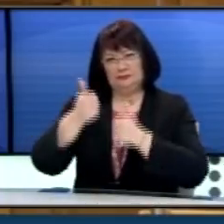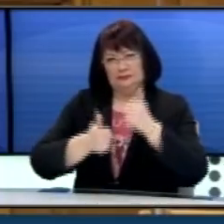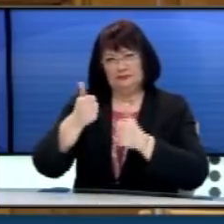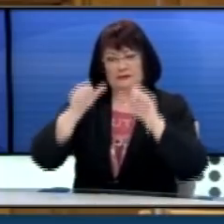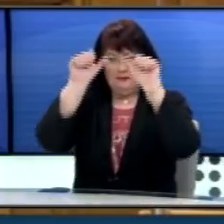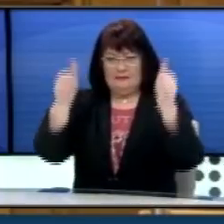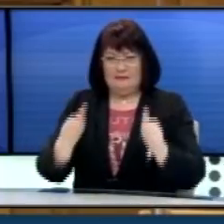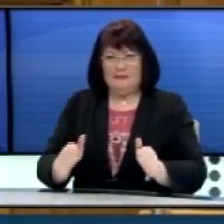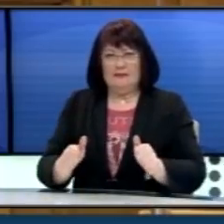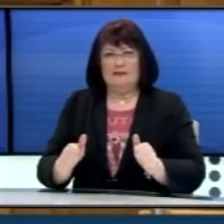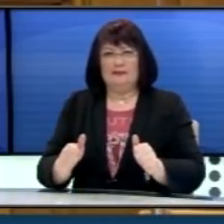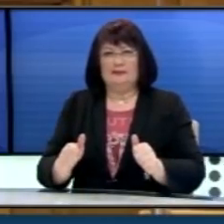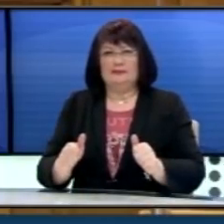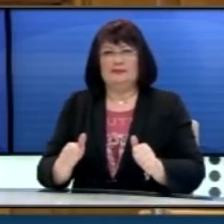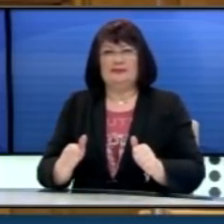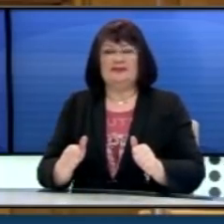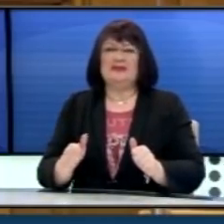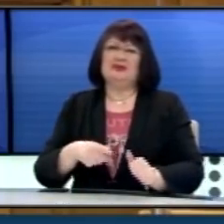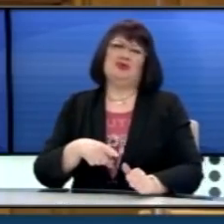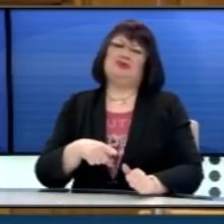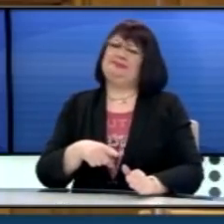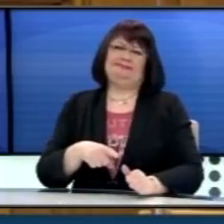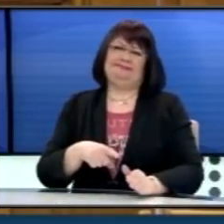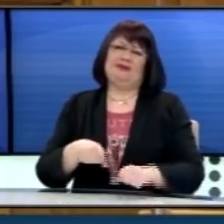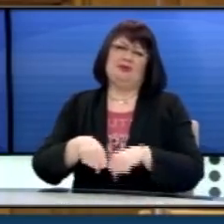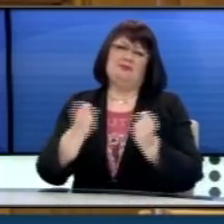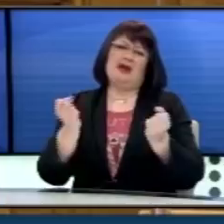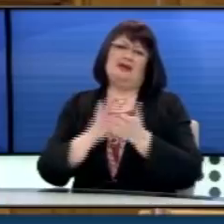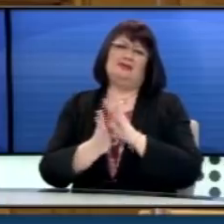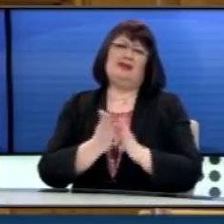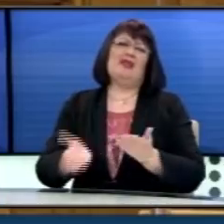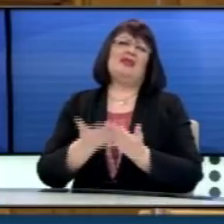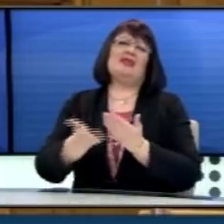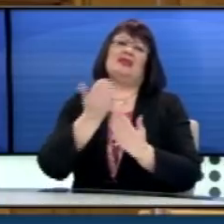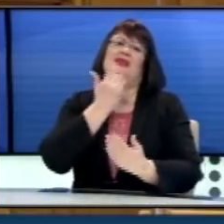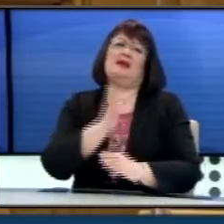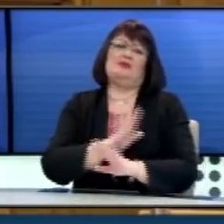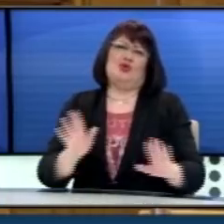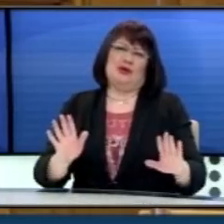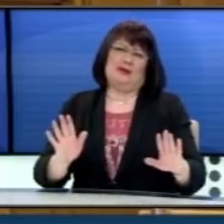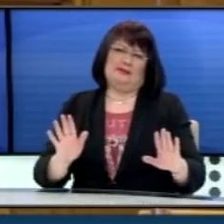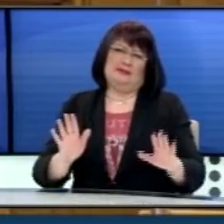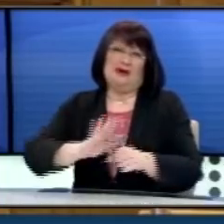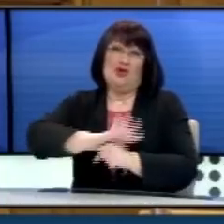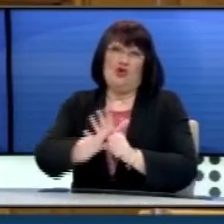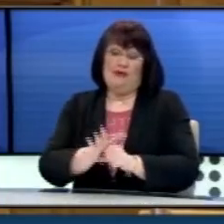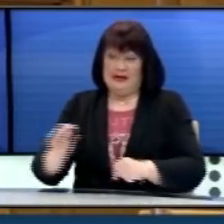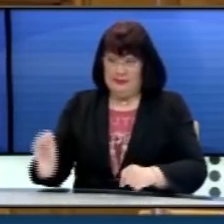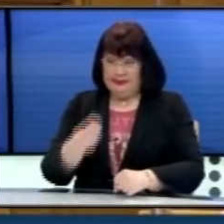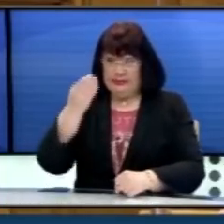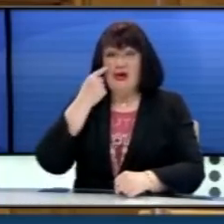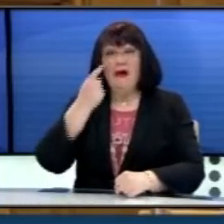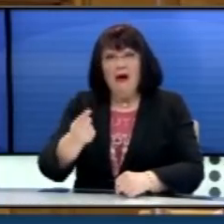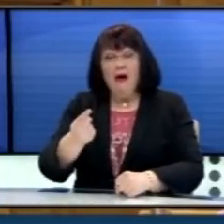το μοντέλο με τα πύληνα πόδια που έσπασαν την περίοδο της πανδημίας. Τι σημαίνει να διαμορφωθεί,